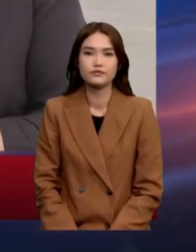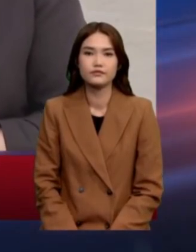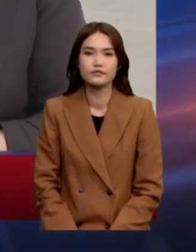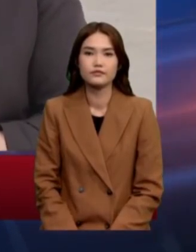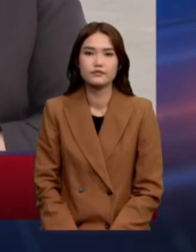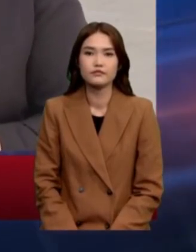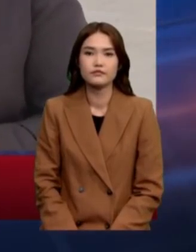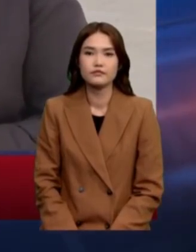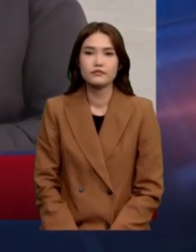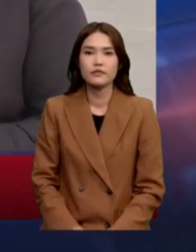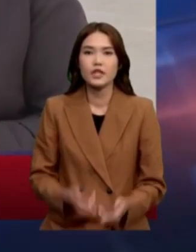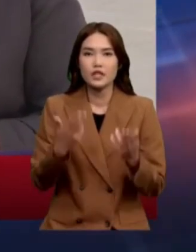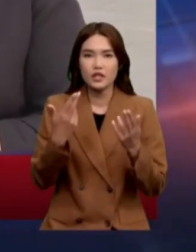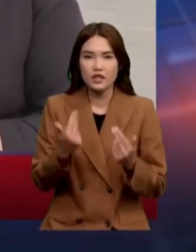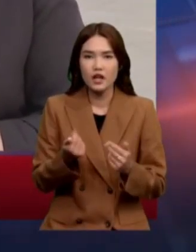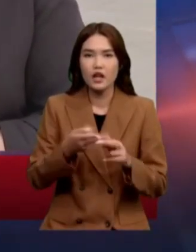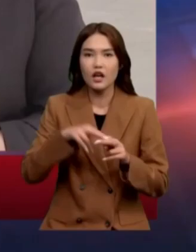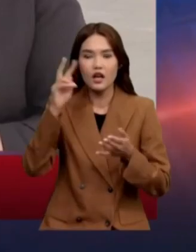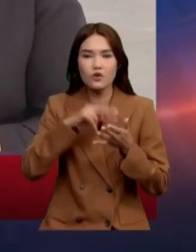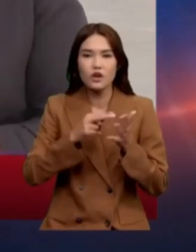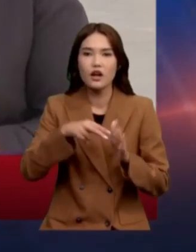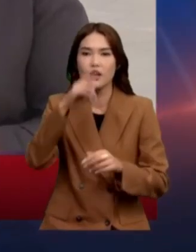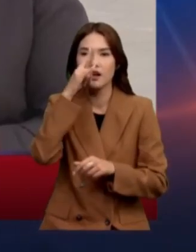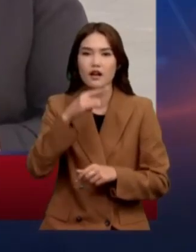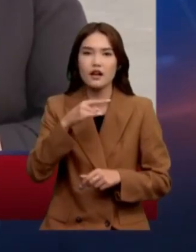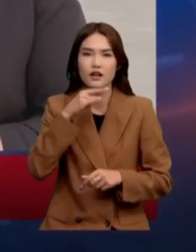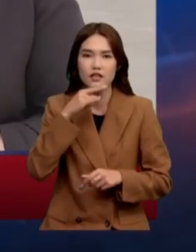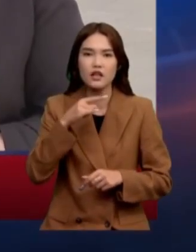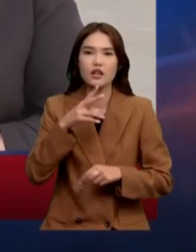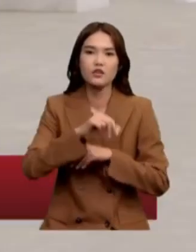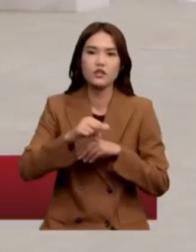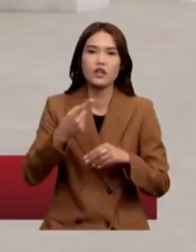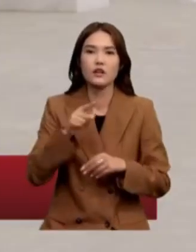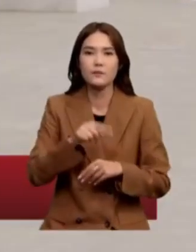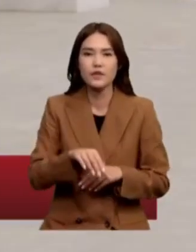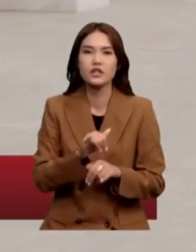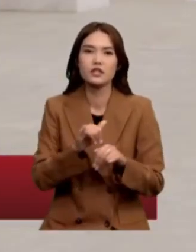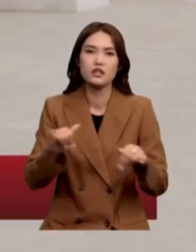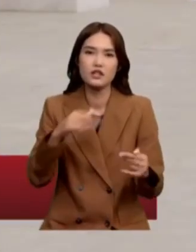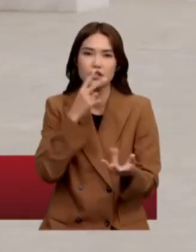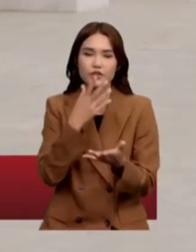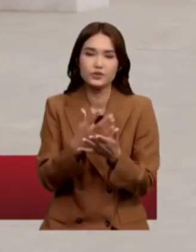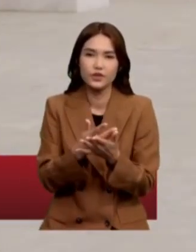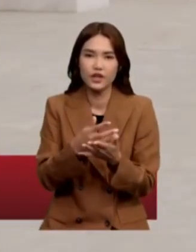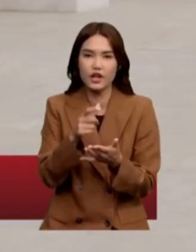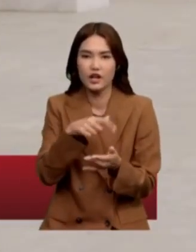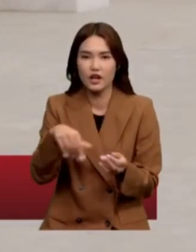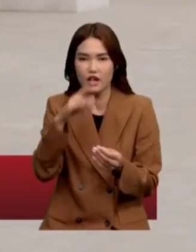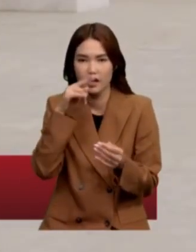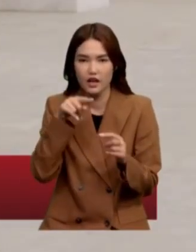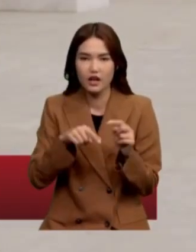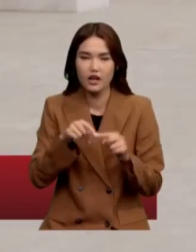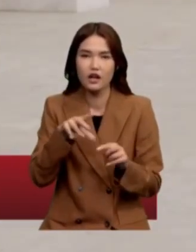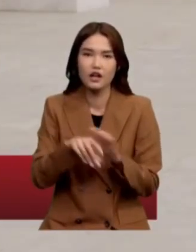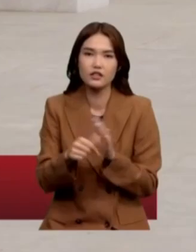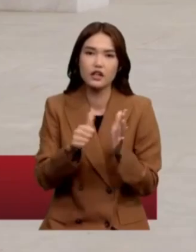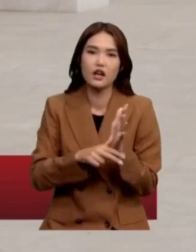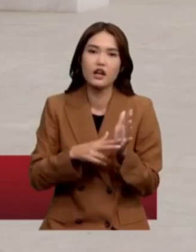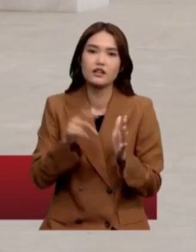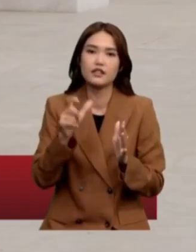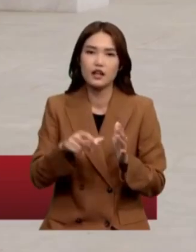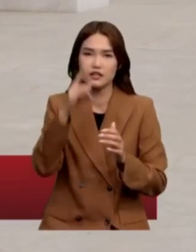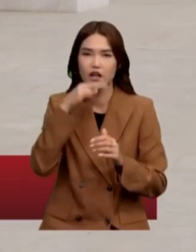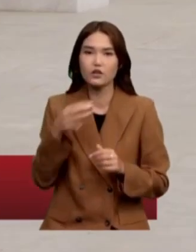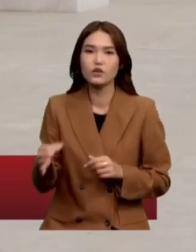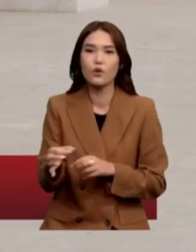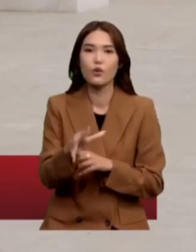Я сел жыл басынан Қазақстан шекарасында 1200-ге жуық құқық бұзушылық анықталған. Оның ішінде 68 адам Қазақстан